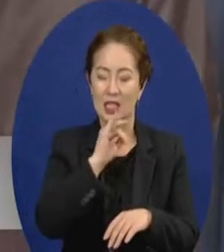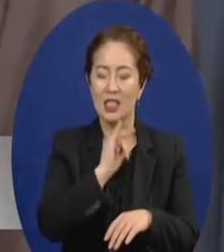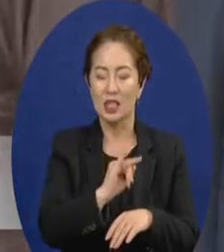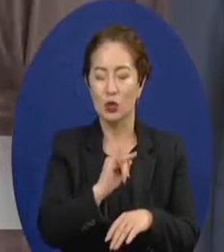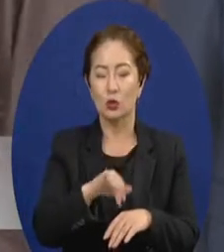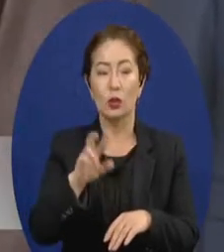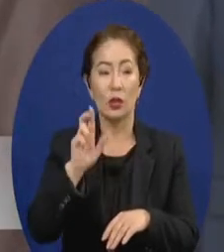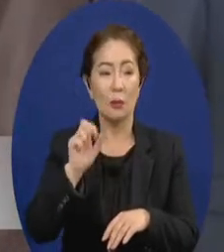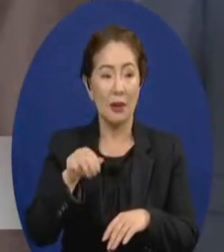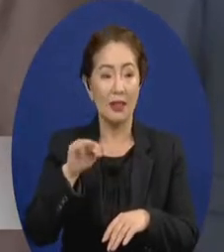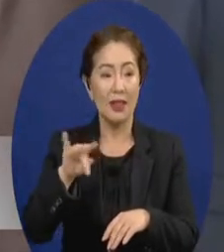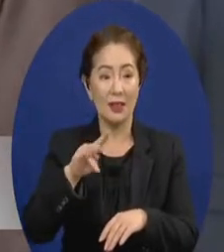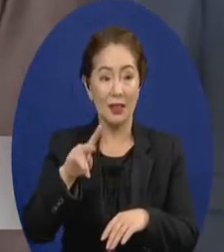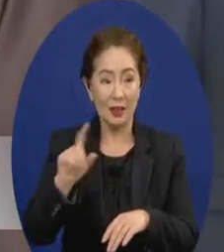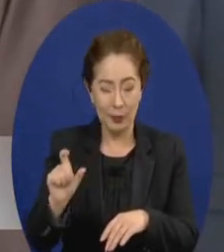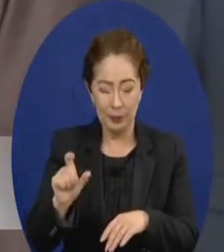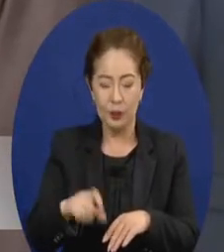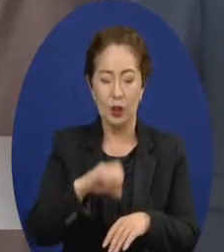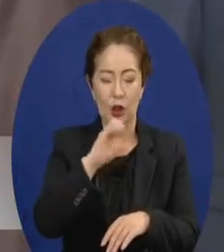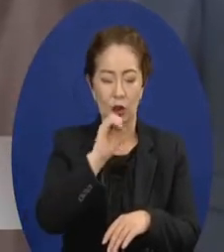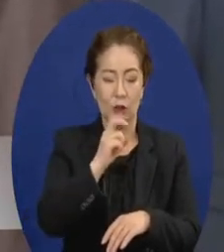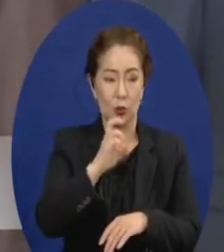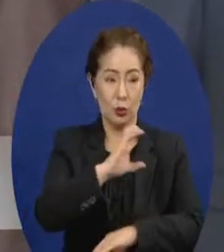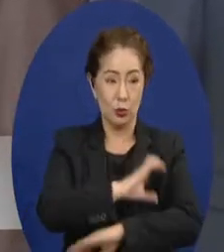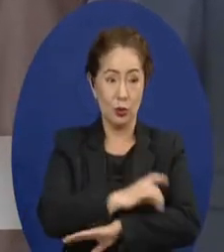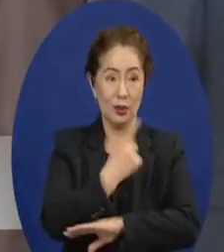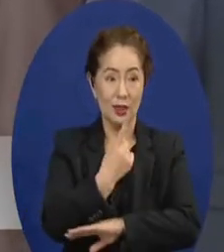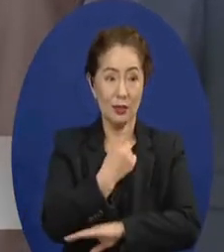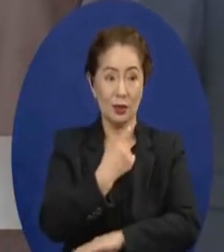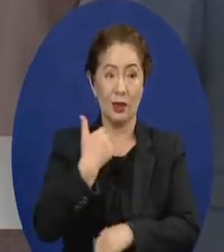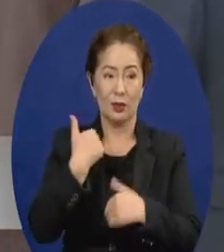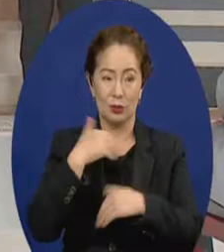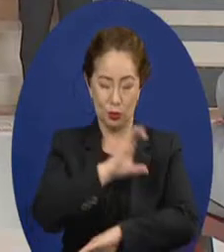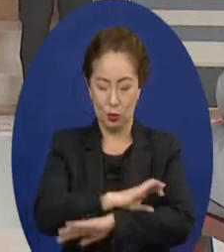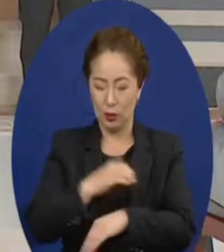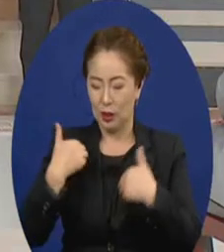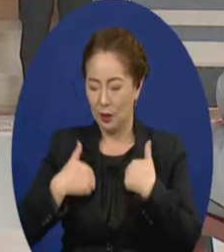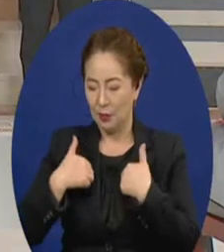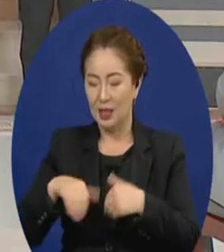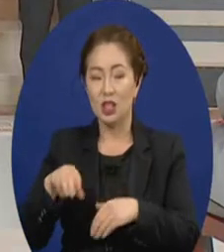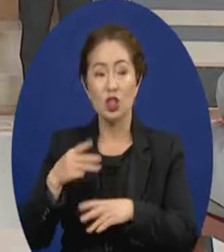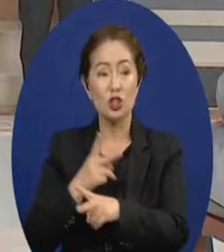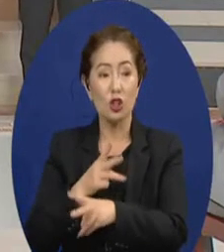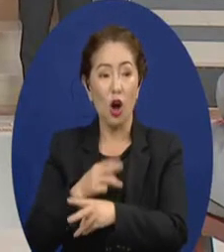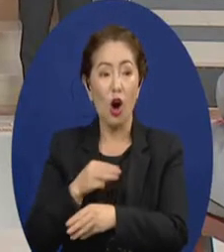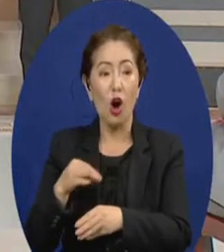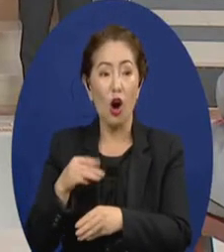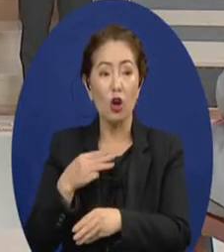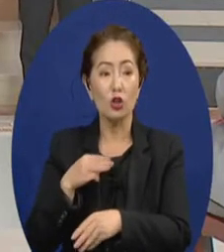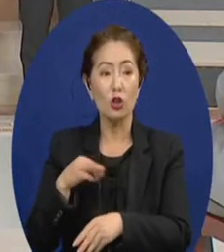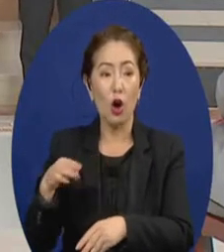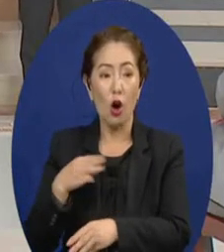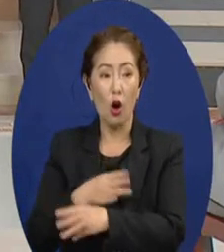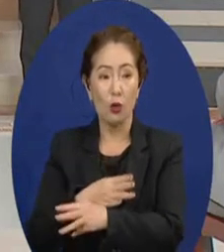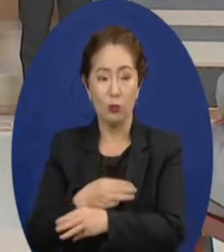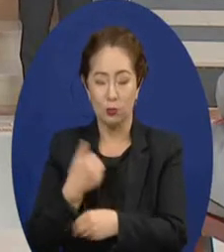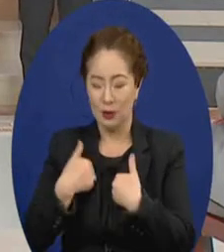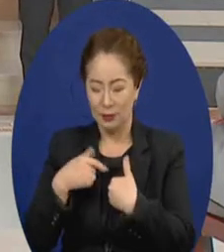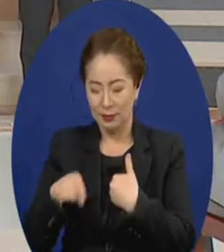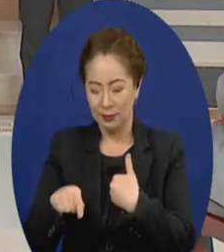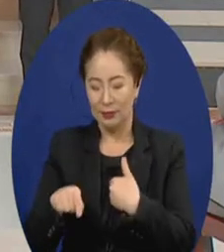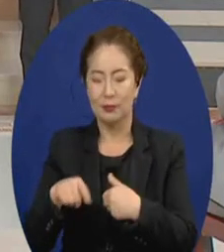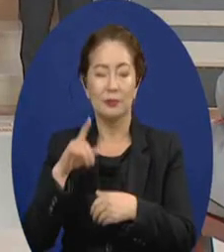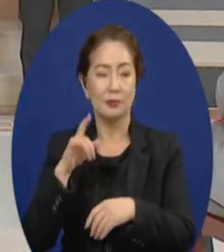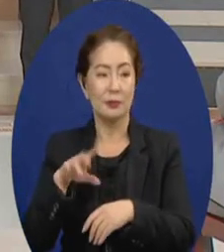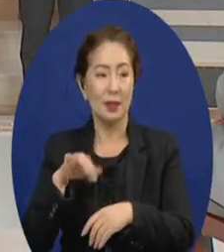Эрдэнэ, Нийслэлийн Ерөнхий боловсролын 1-р сургуулийн математикийн багш Загдарагчаагийн Бат Эрдэнэ, Скватер аймгийн Баруун Урт